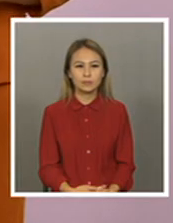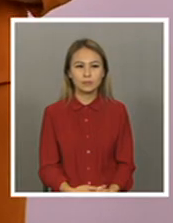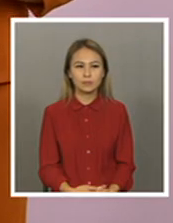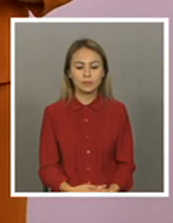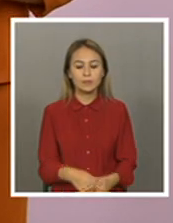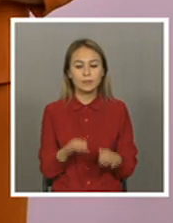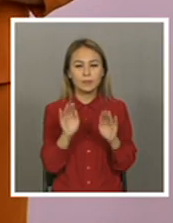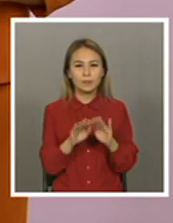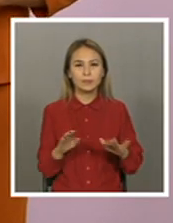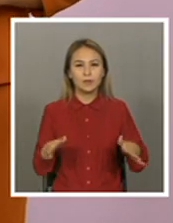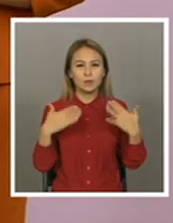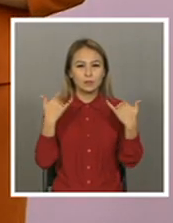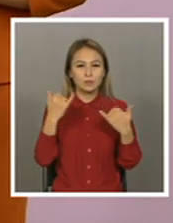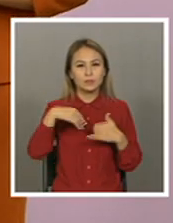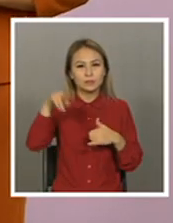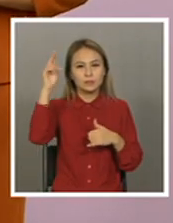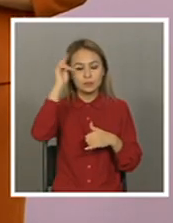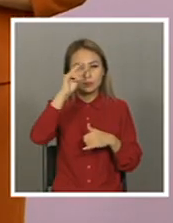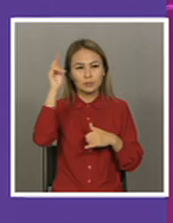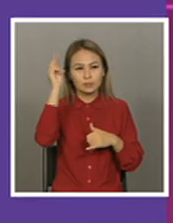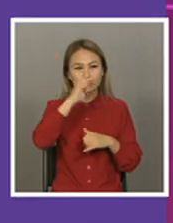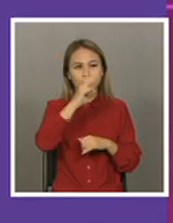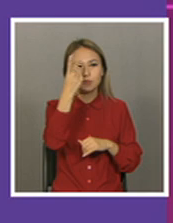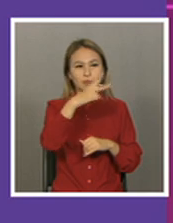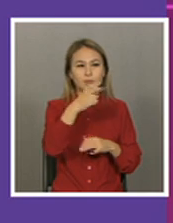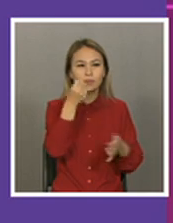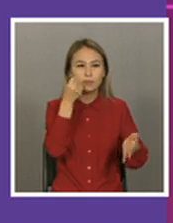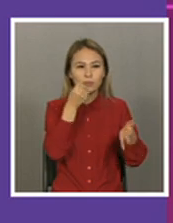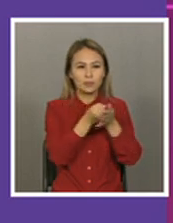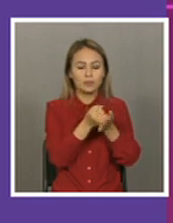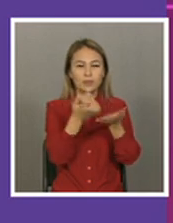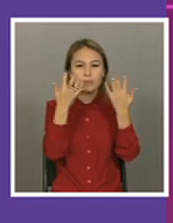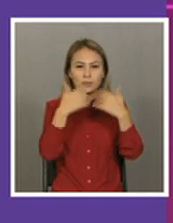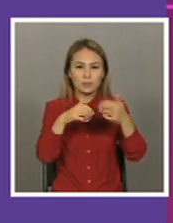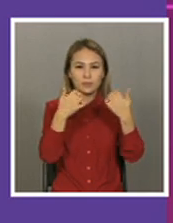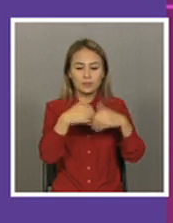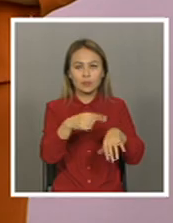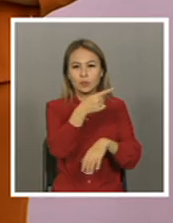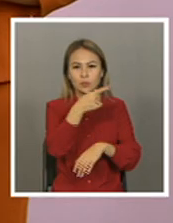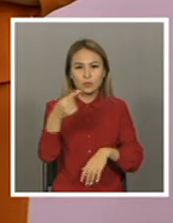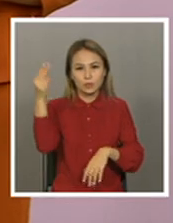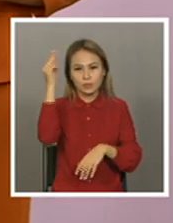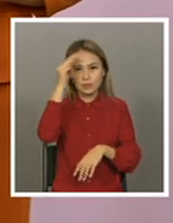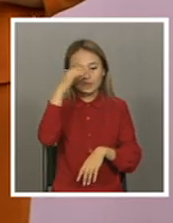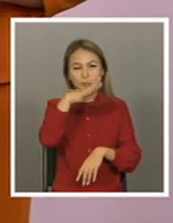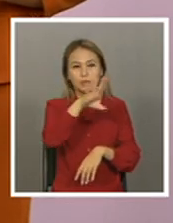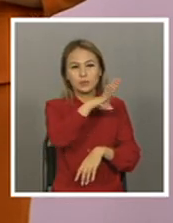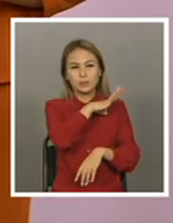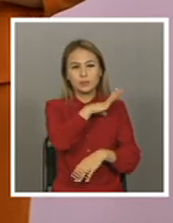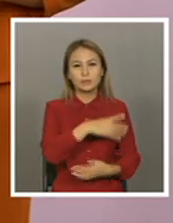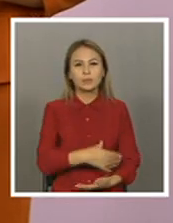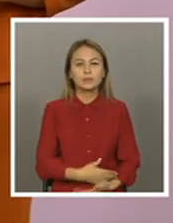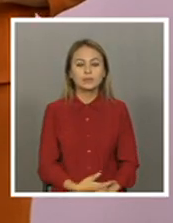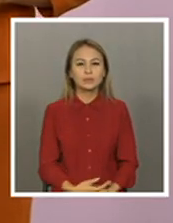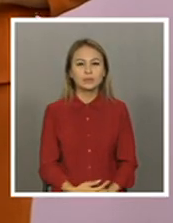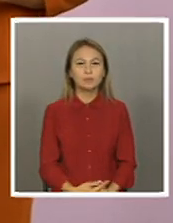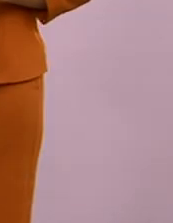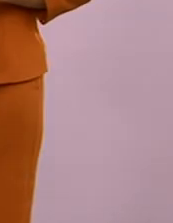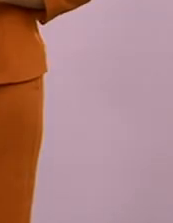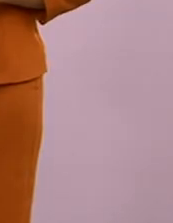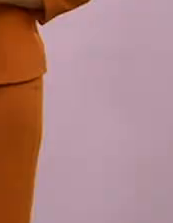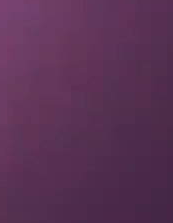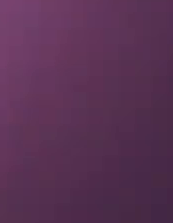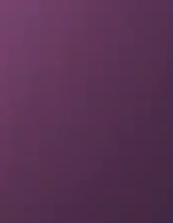Балалар, бүгінгі сабақта 20-ға дейінгі сандарды азайтуды үйрендіңдер. Осымен сабағымыз аяқталды. Сау